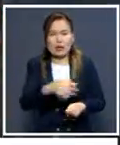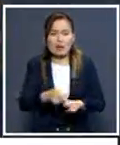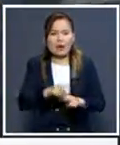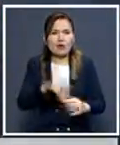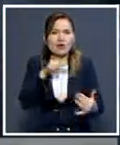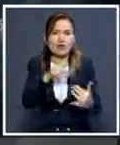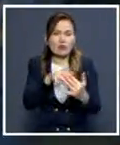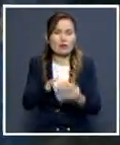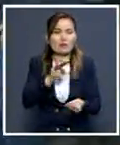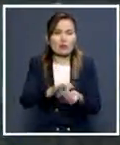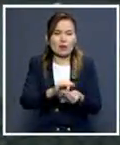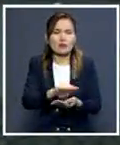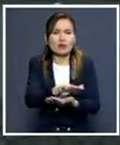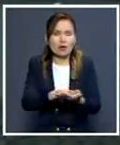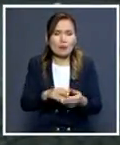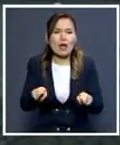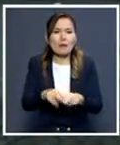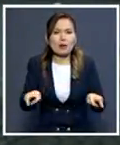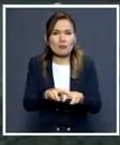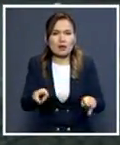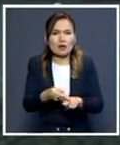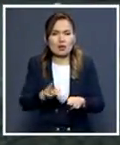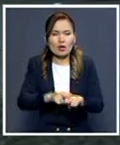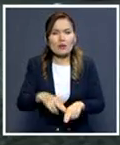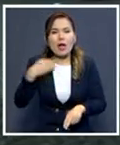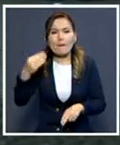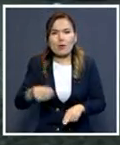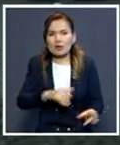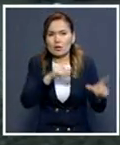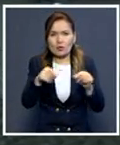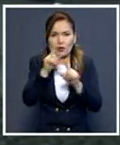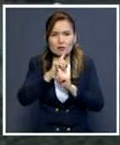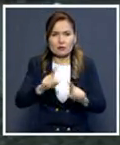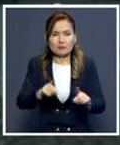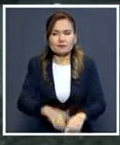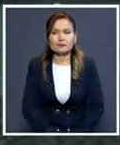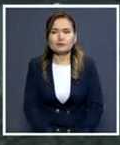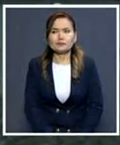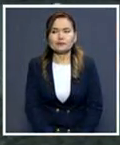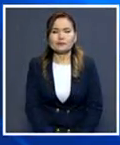шиеленіскендіктен премьер-министр Биньямин Нетаньяху Парижге сапарын доғаруға мәжбүр болды.